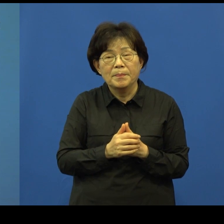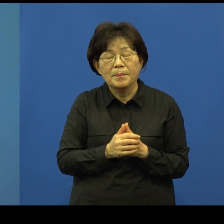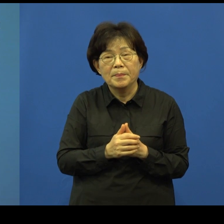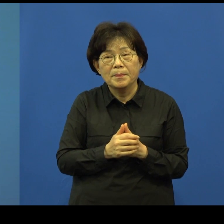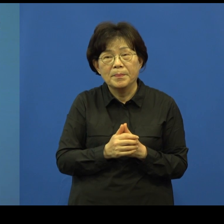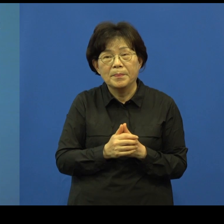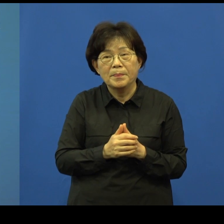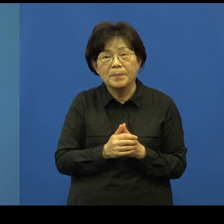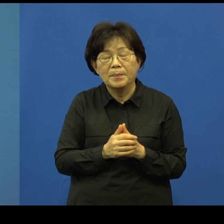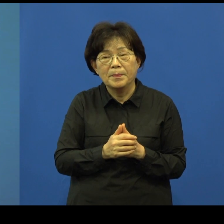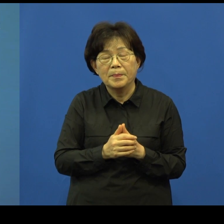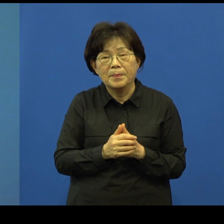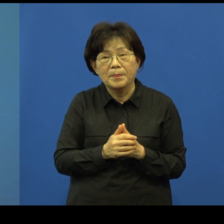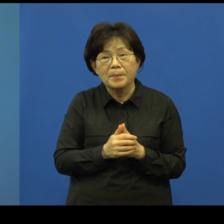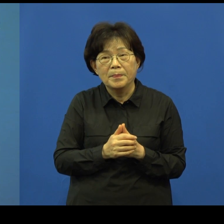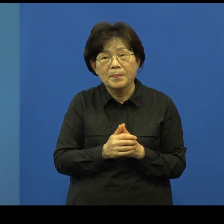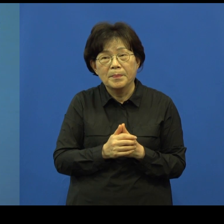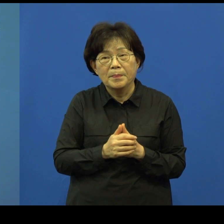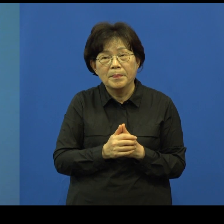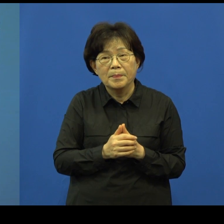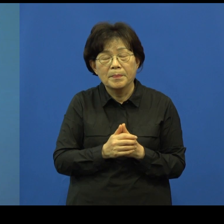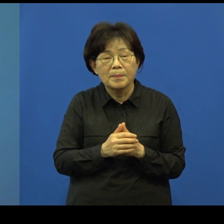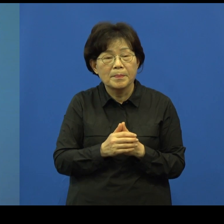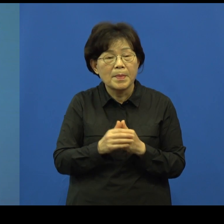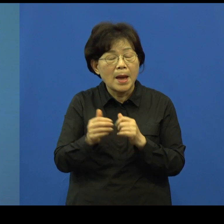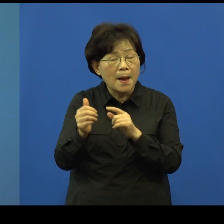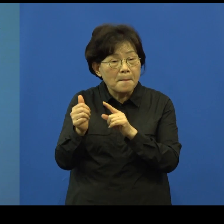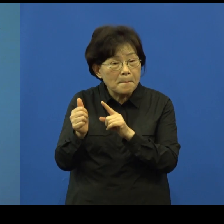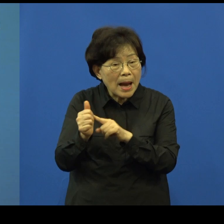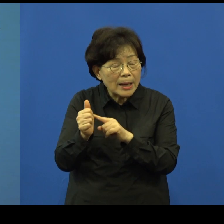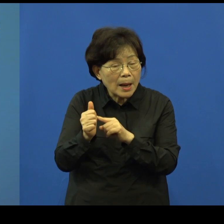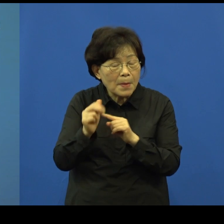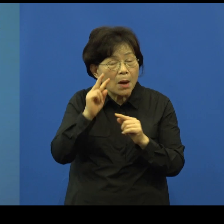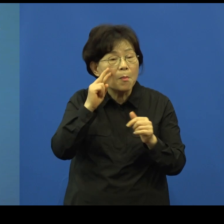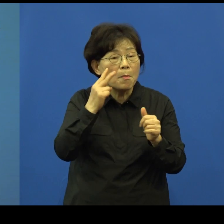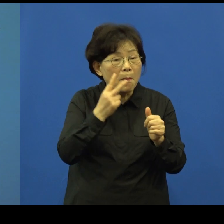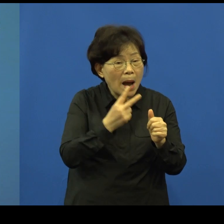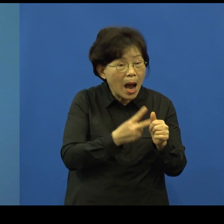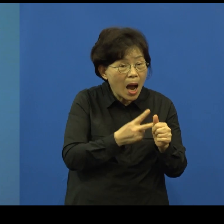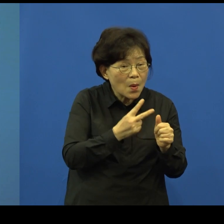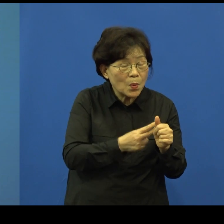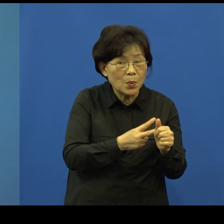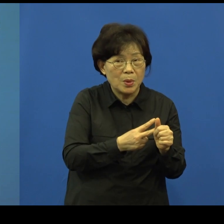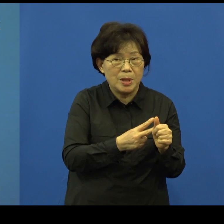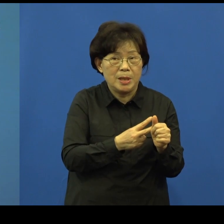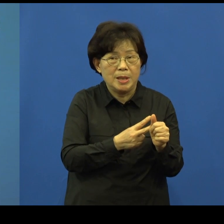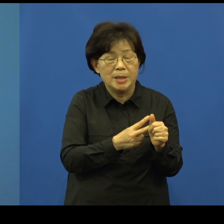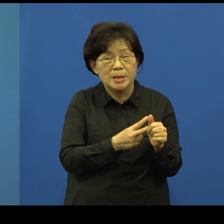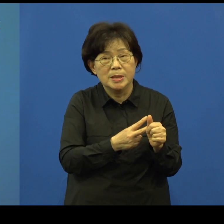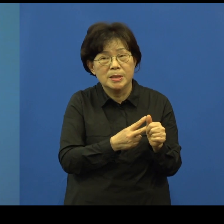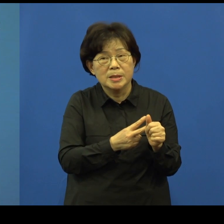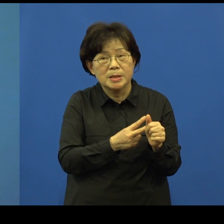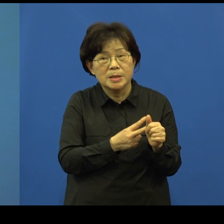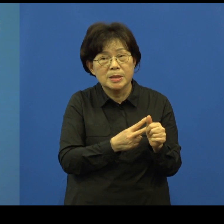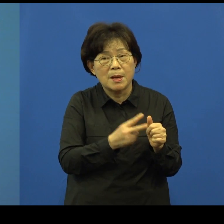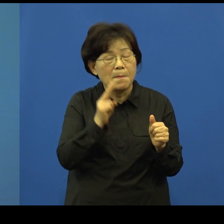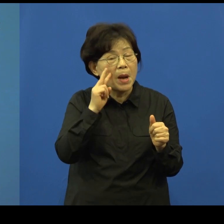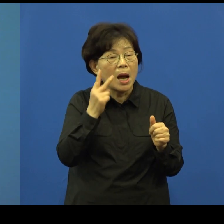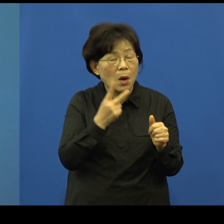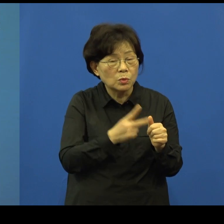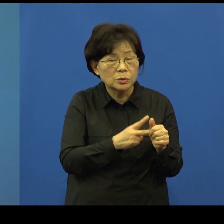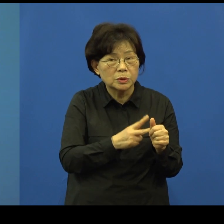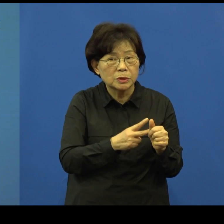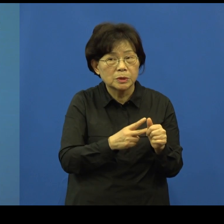encouragement. 이 바나바가 바울이라고 하는 인물을 등용하는데 결정적인 역할을 해요.